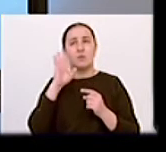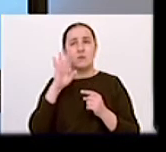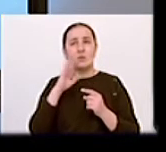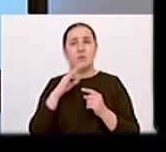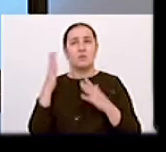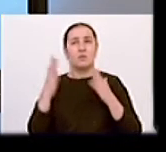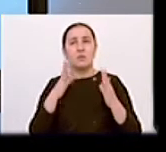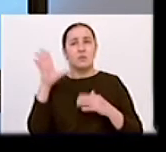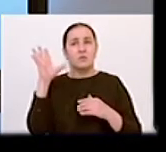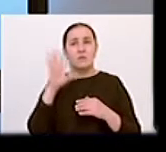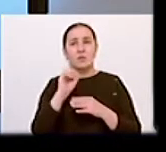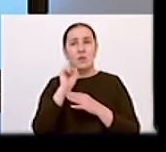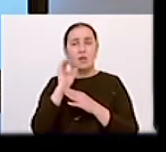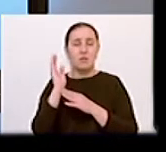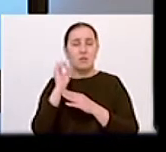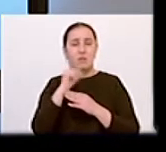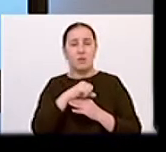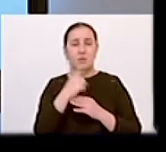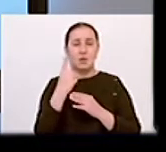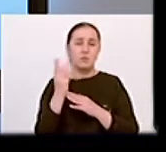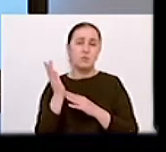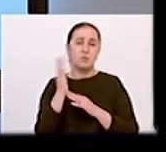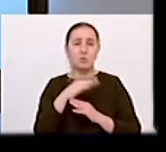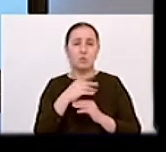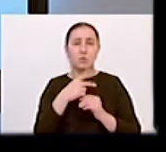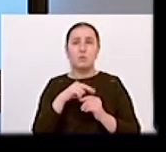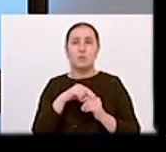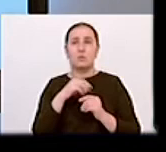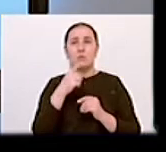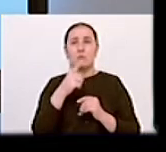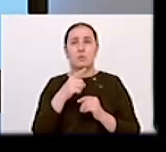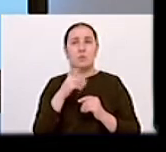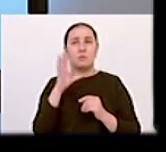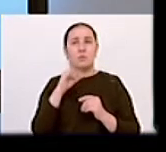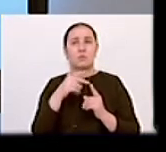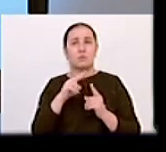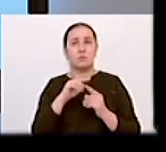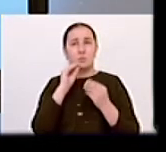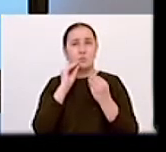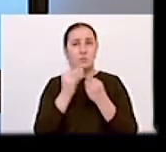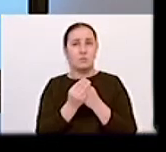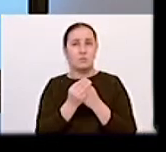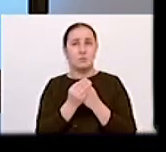Ветер все нагибал в одну сторону. Посмотрите, обобщающее слово спряталось.